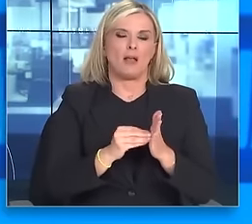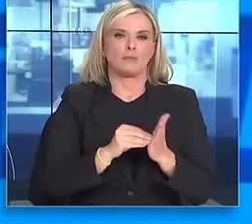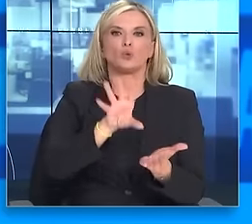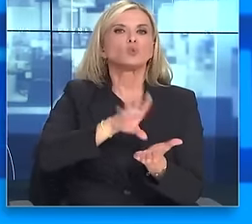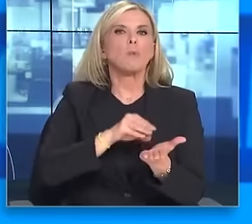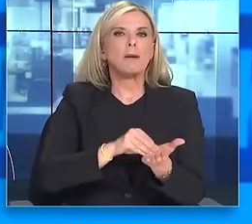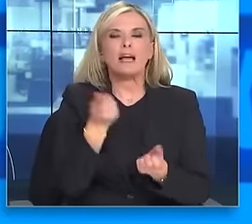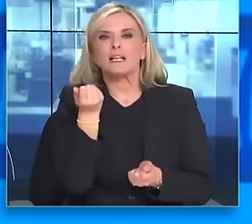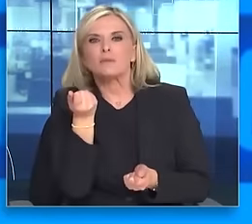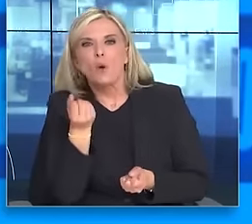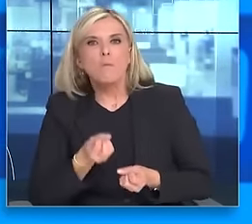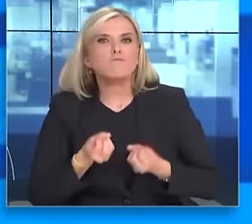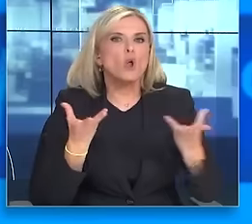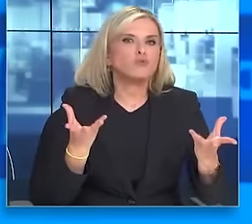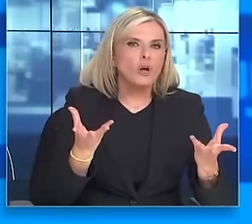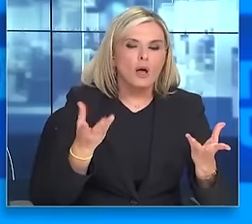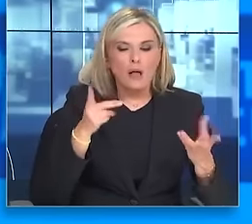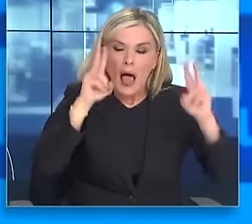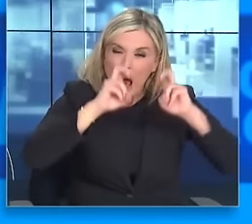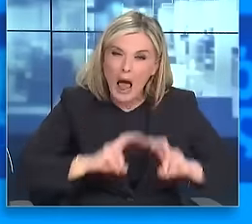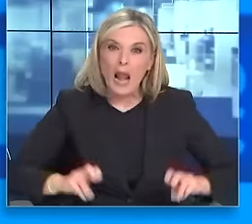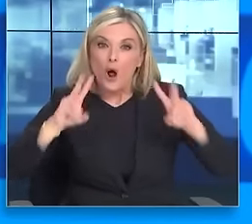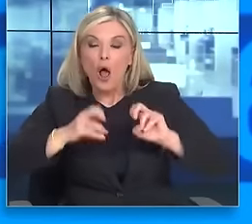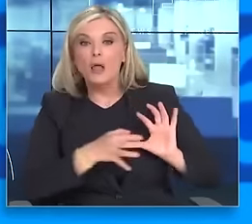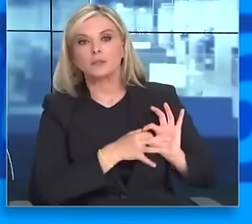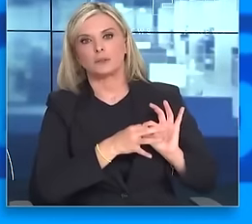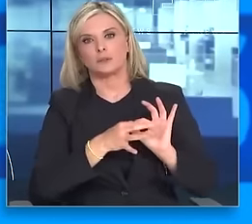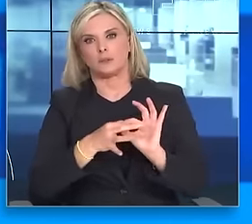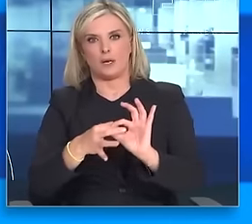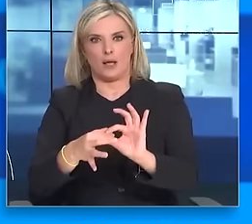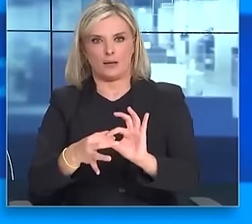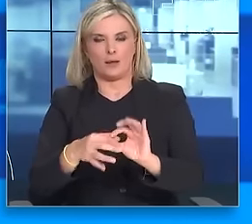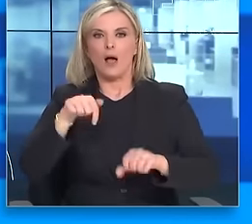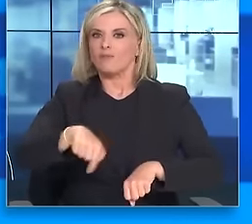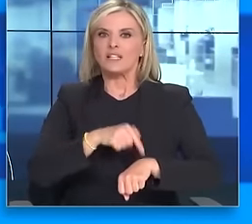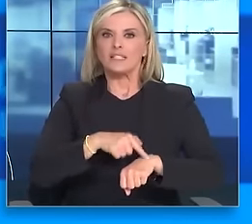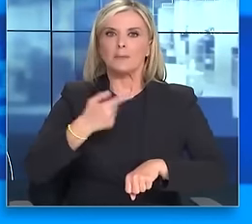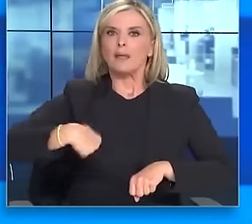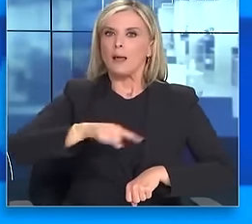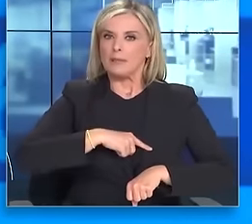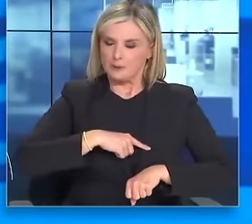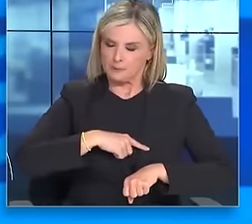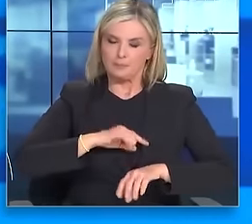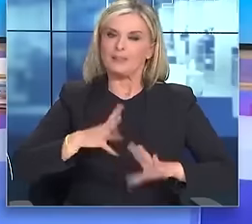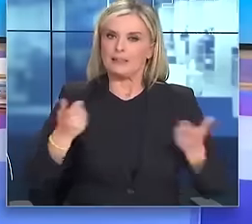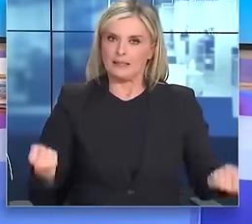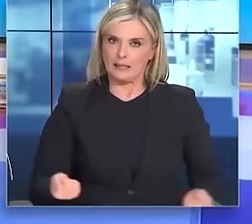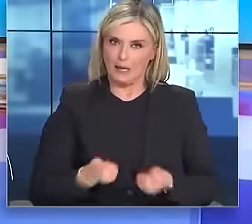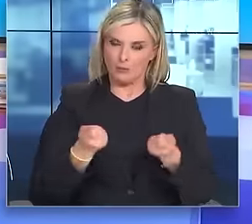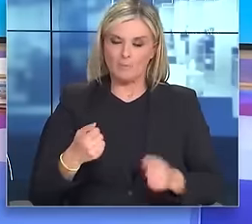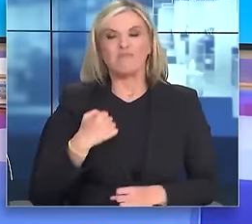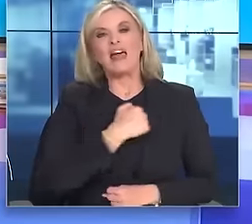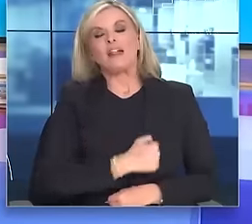σούπερ μάρκετ. Και αυτή είναι μια διαρκώς, θα έλεγα, προσαρμοζόμενη πολιτική. Να δώσω ένα παράδειγμα. Διότι δυστυχώς και